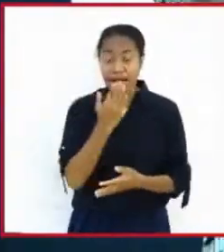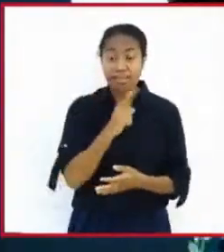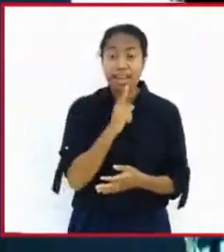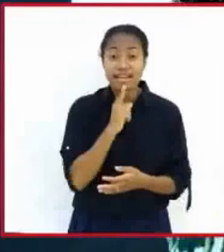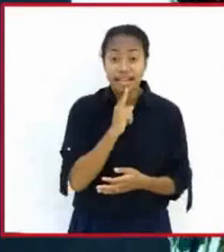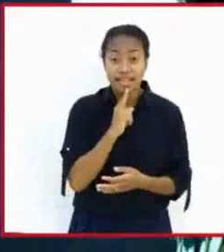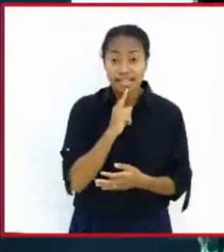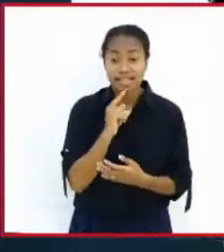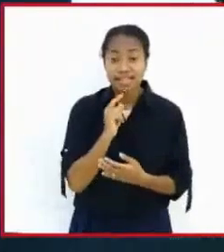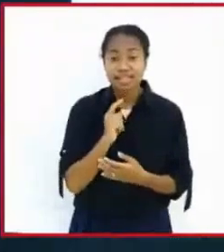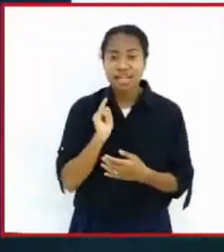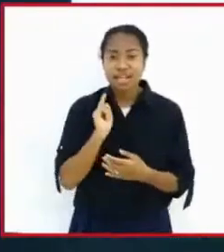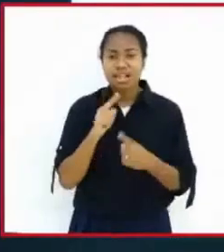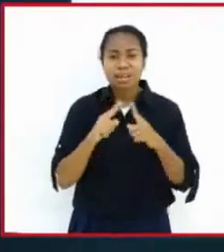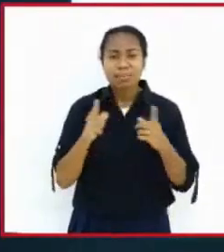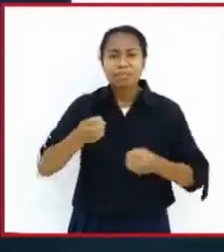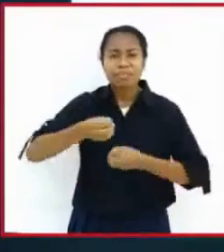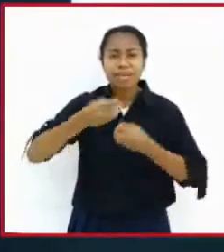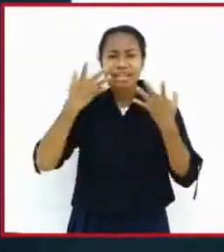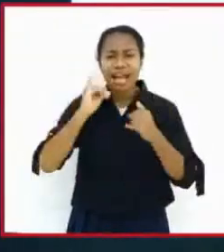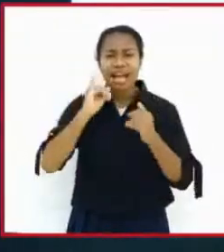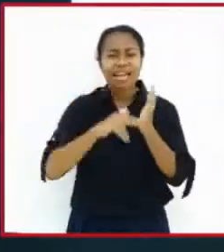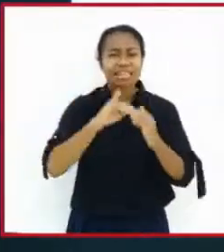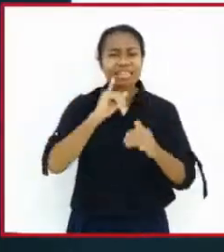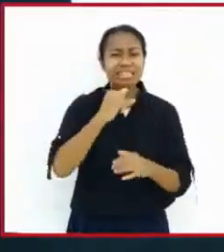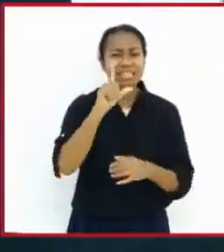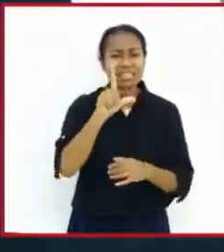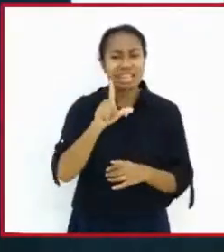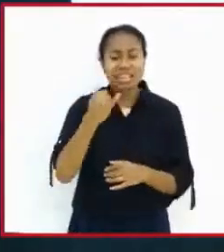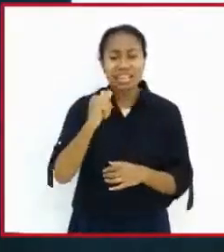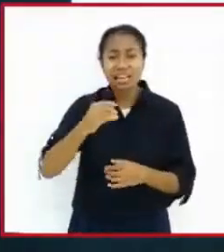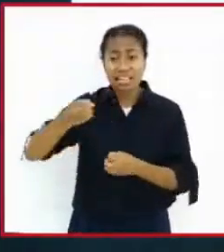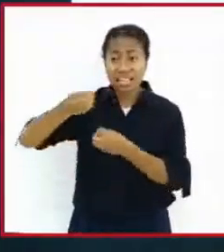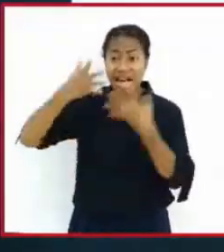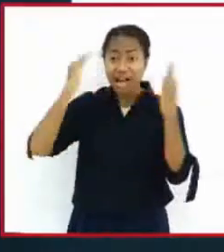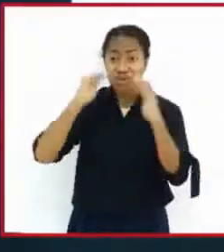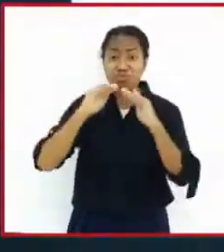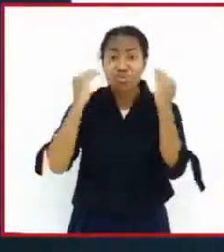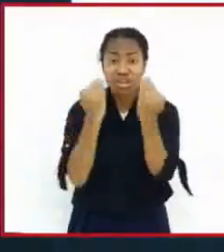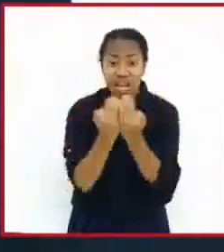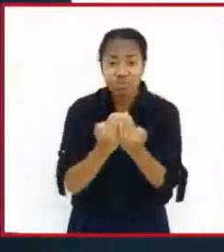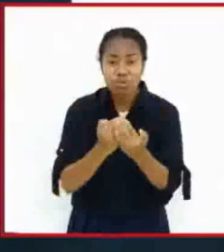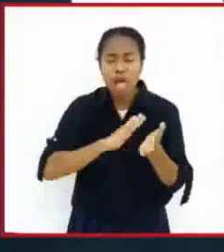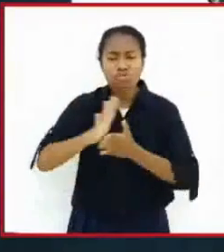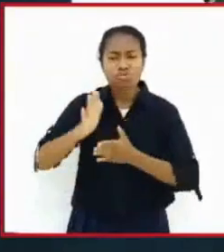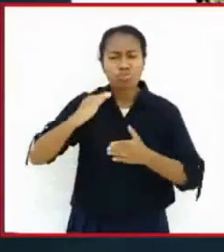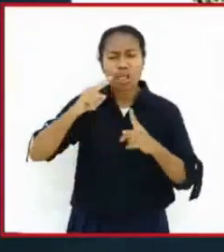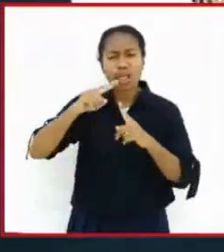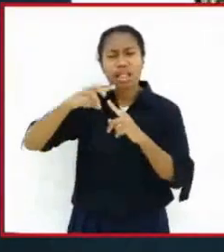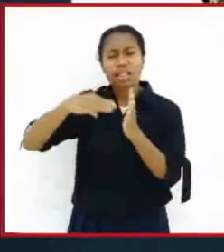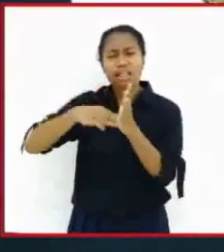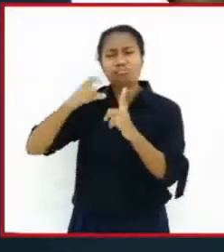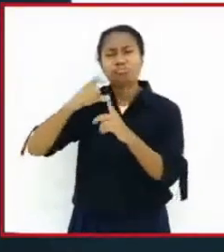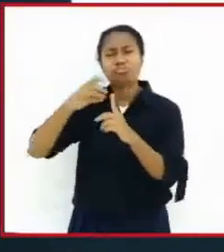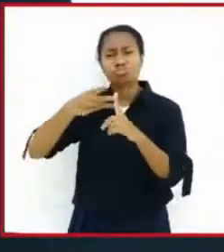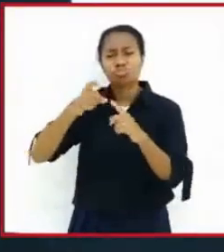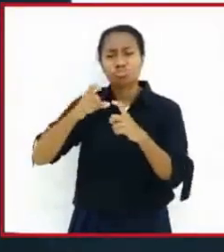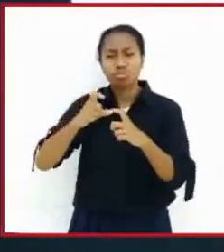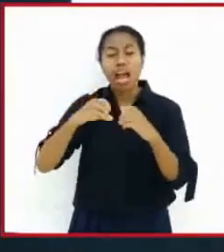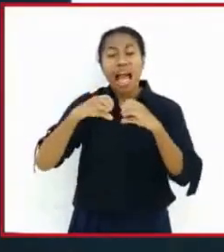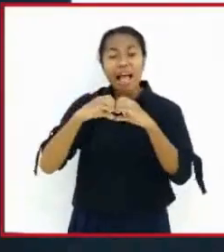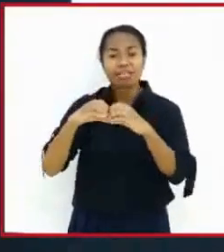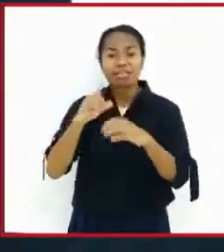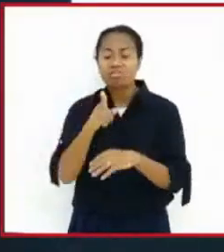rupanya berita Injil Yesus terang dunia menembus hatinya ini dia